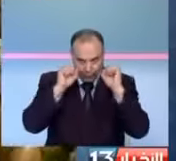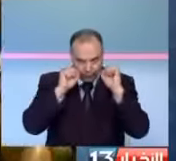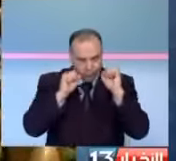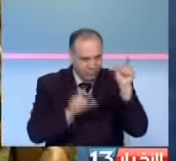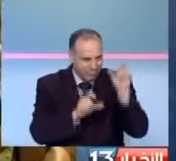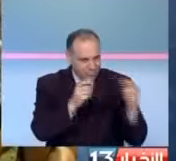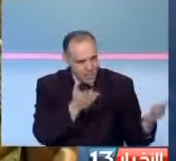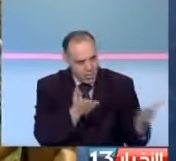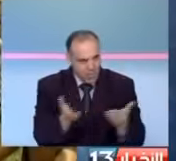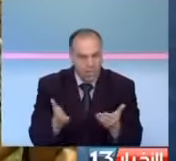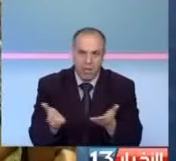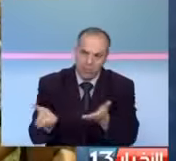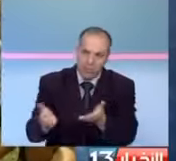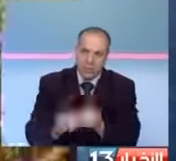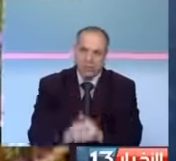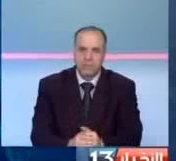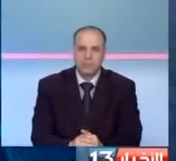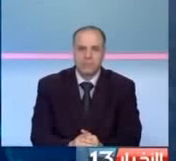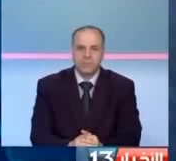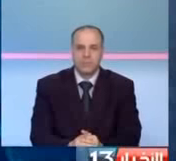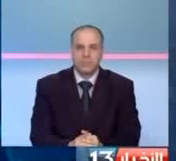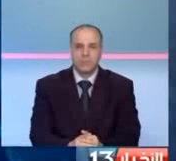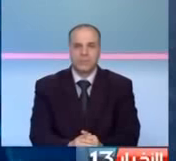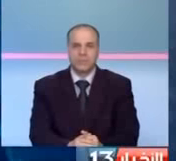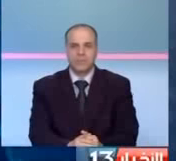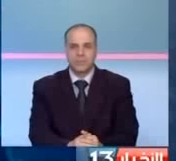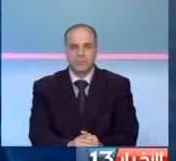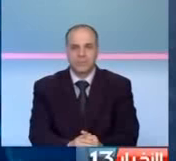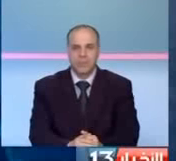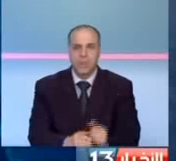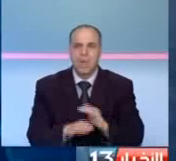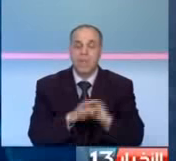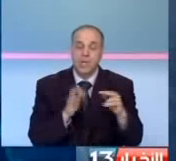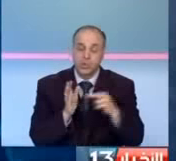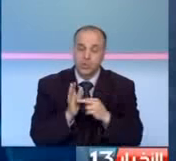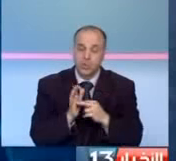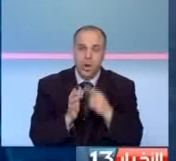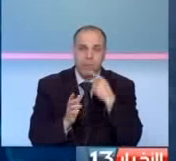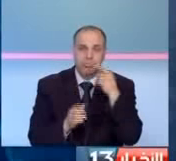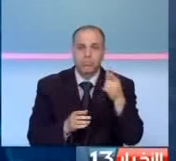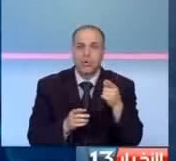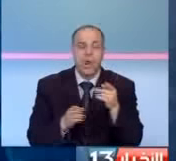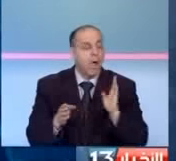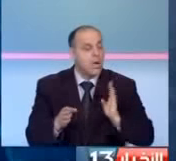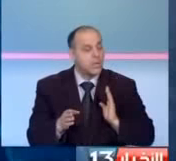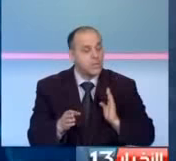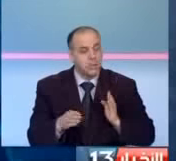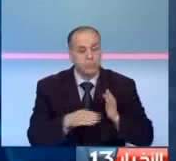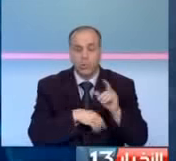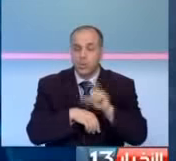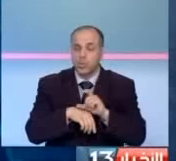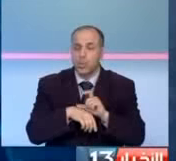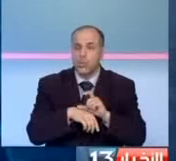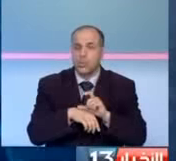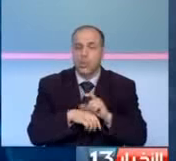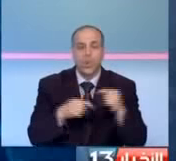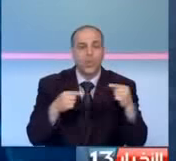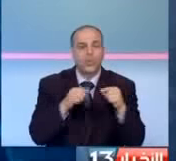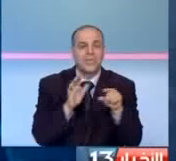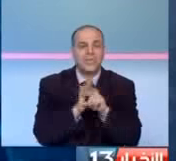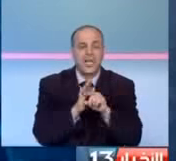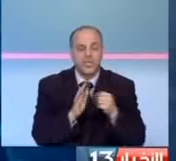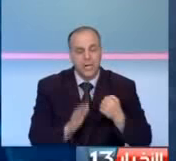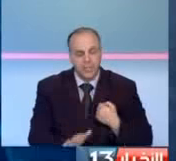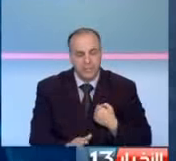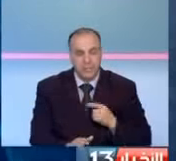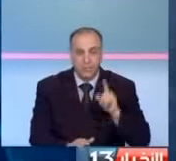اللجوء خارج أراضيها. وفي الشأن السوري، تحقق العملية العسكرية التركية ضد تنظيم داعش